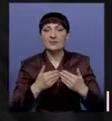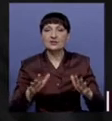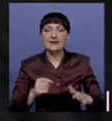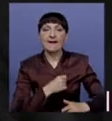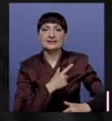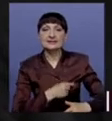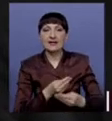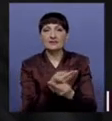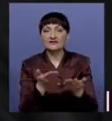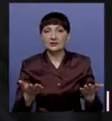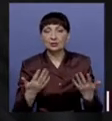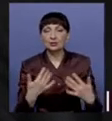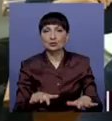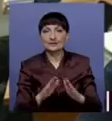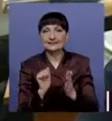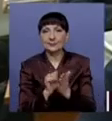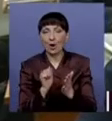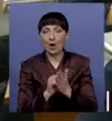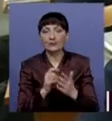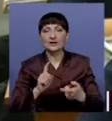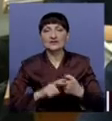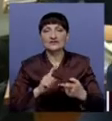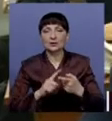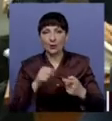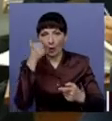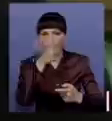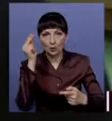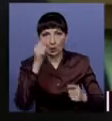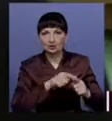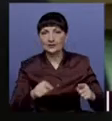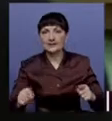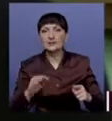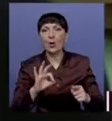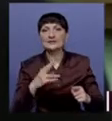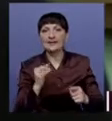11 классов выдадут на основании годовых оценок текущего учебного года.